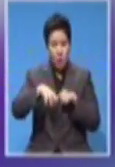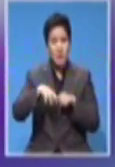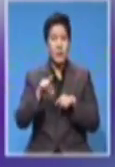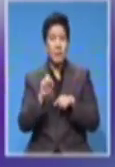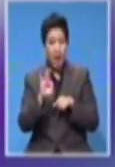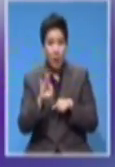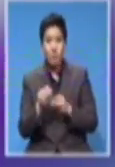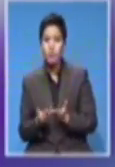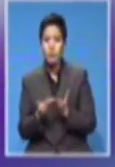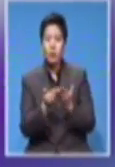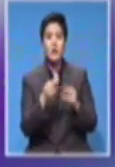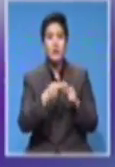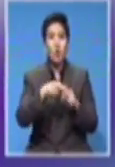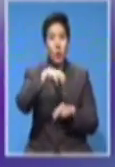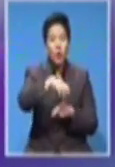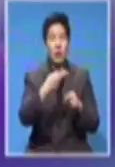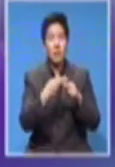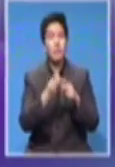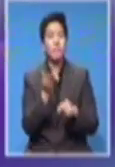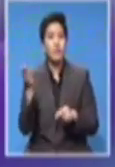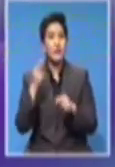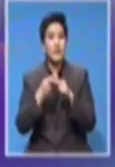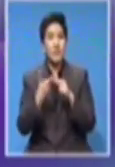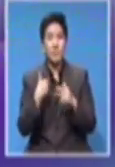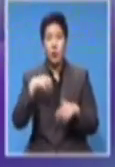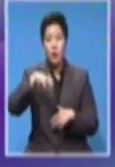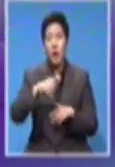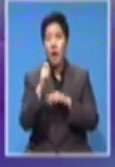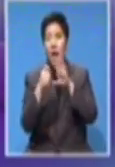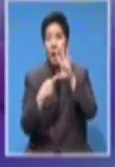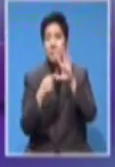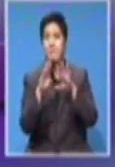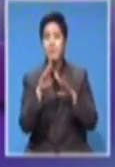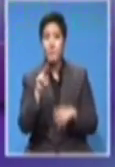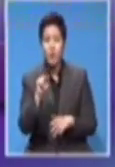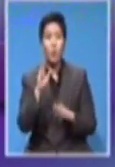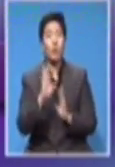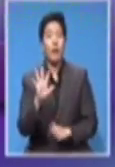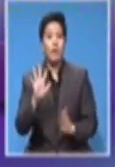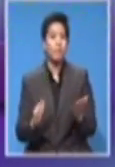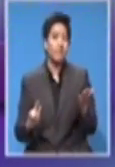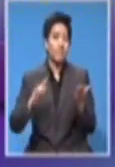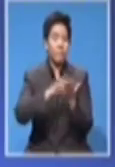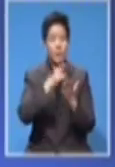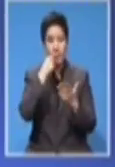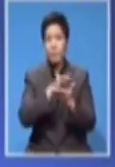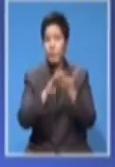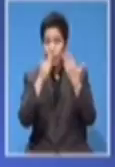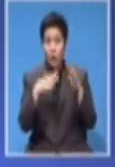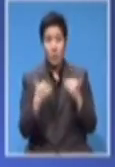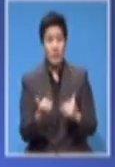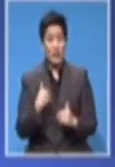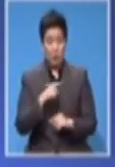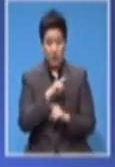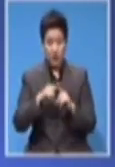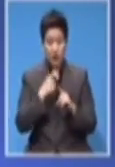29คนเกาะตาเลมป้า5คนและเกาะอัมบนอีก5คนนะครับในวันที่26ที่ผ่านมาโดยปัจจุบันนั้น